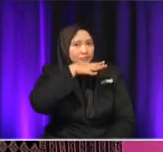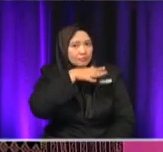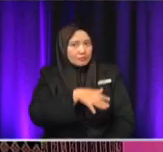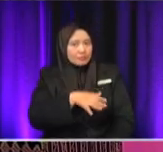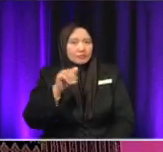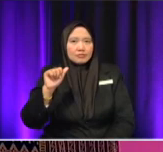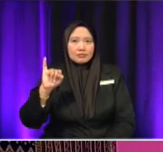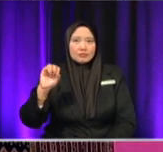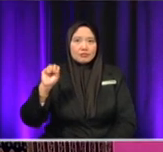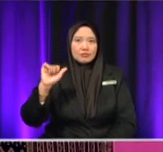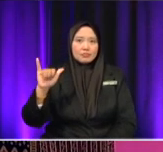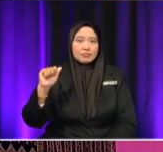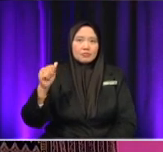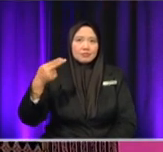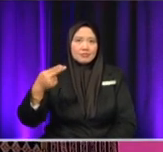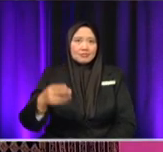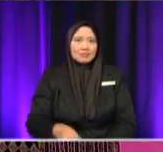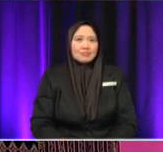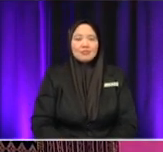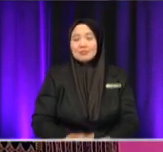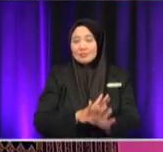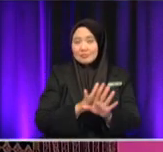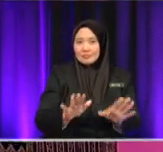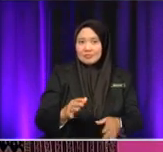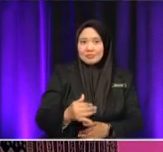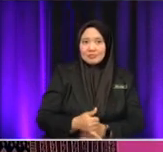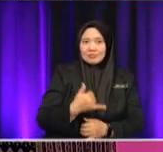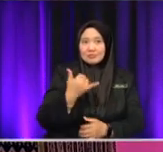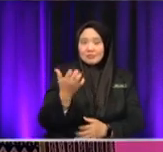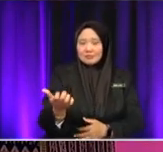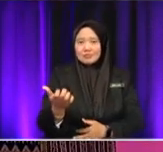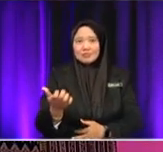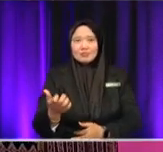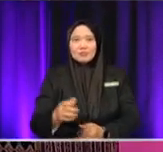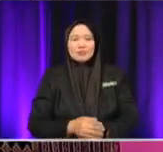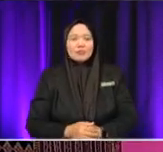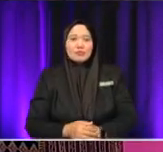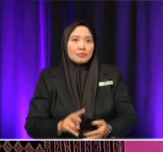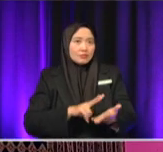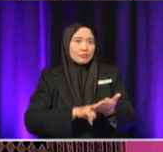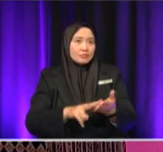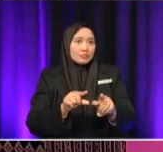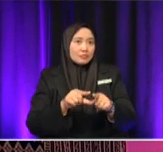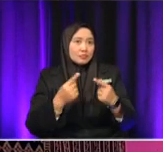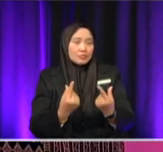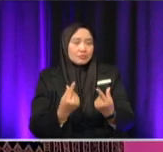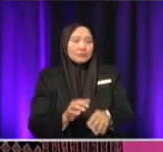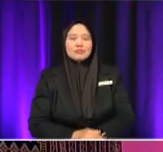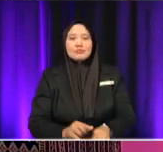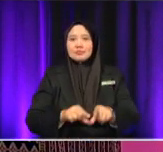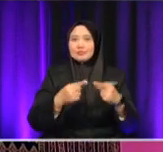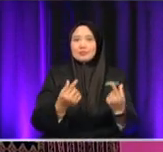menjawab Tidakkah kamu membaca Alquran akhirnya Alquran itu adalah akhlak Rasulullah dan juga ya Aisyah pernah bercerita ketika